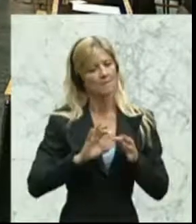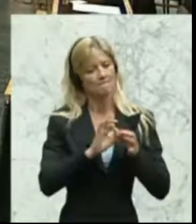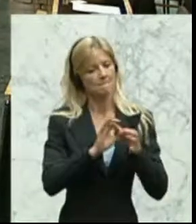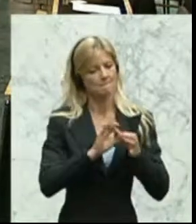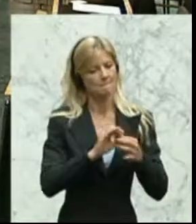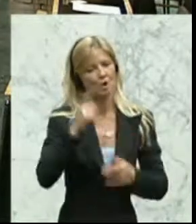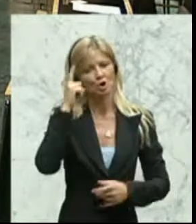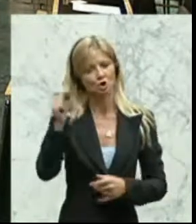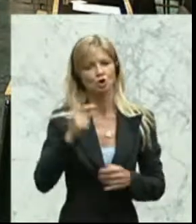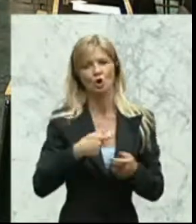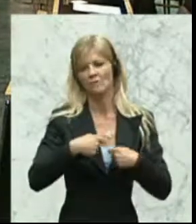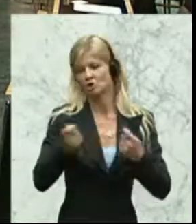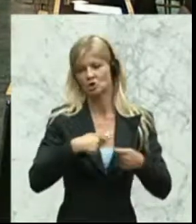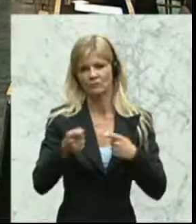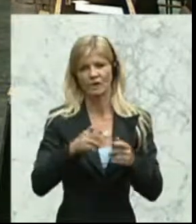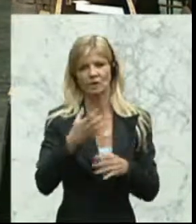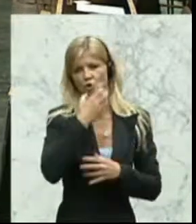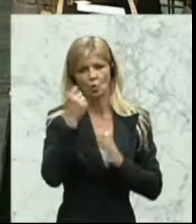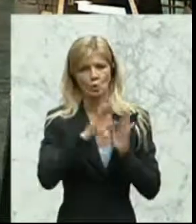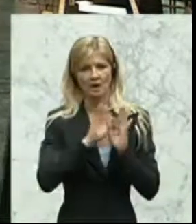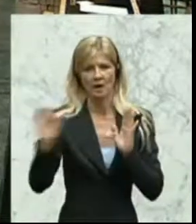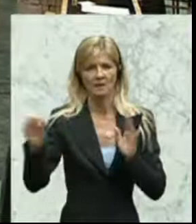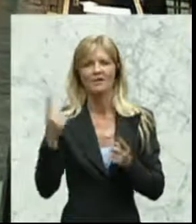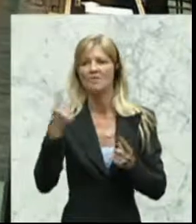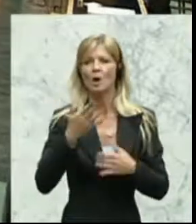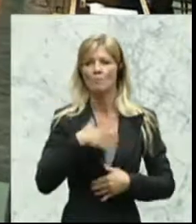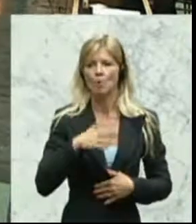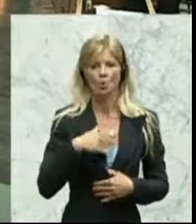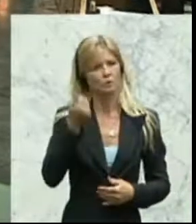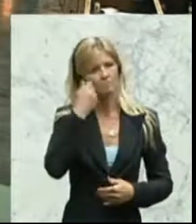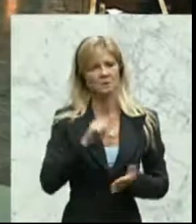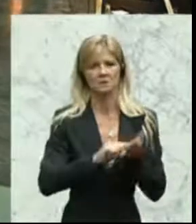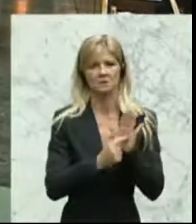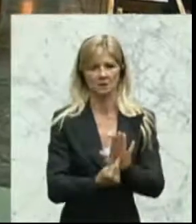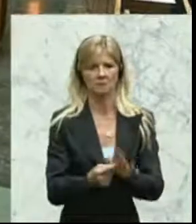Steuerverschwendungshotline. Bitte jene Damen und Herren, die hierfür sind, um ein Zeichen.